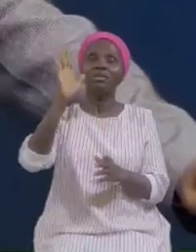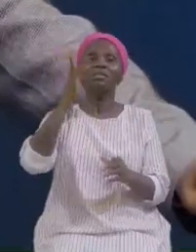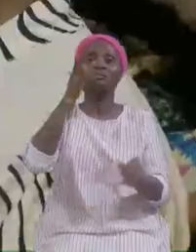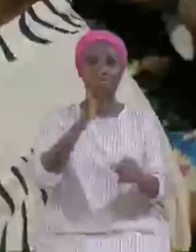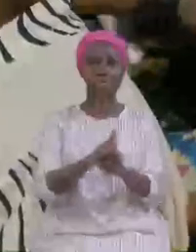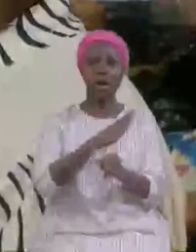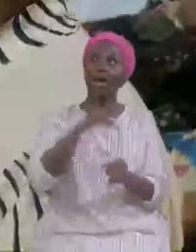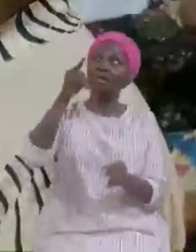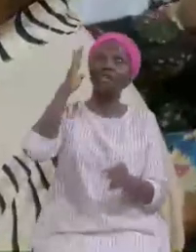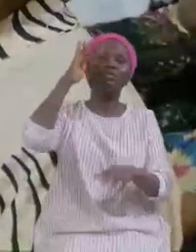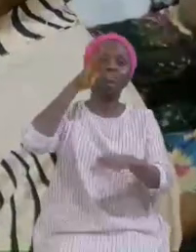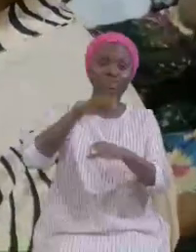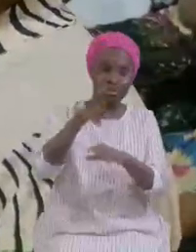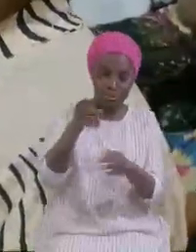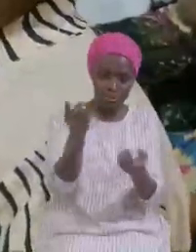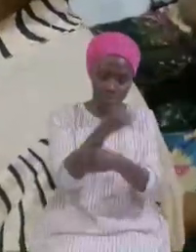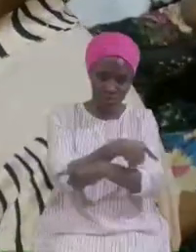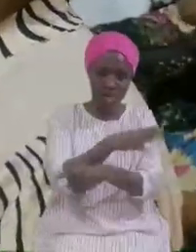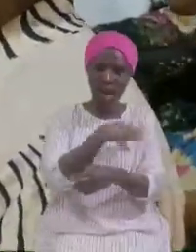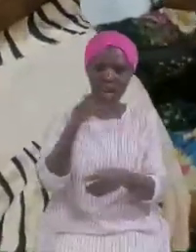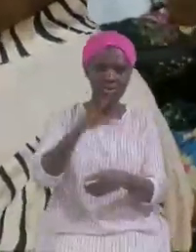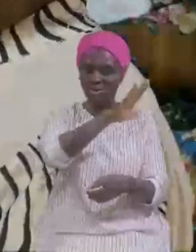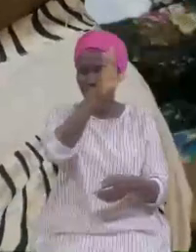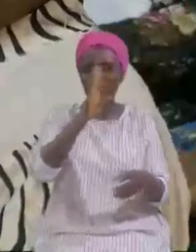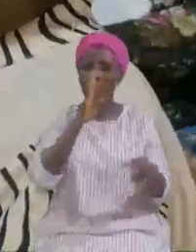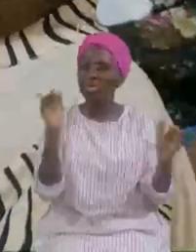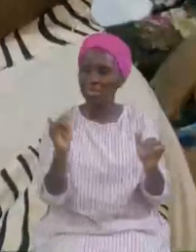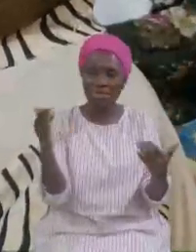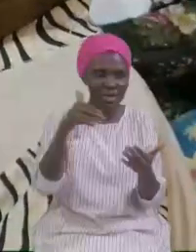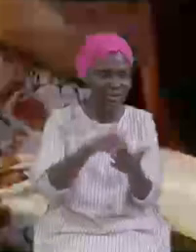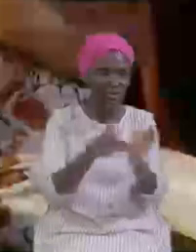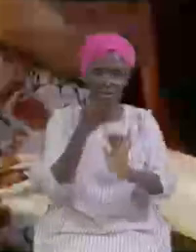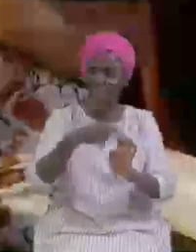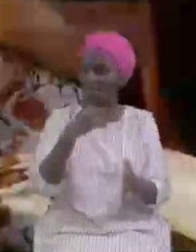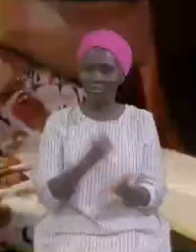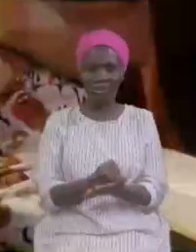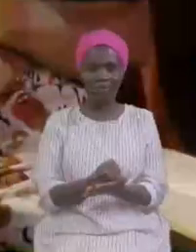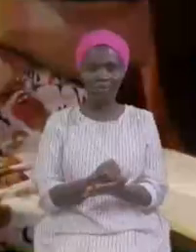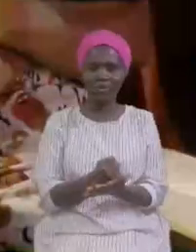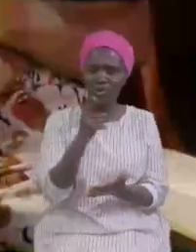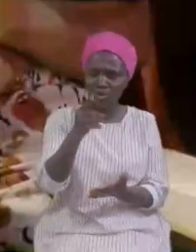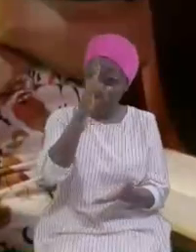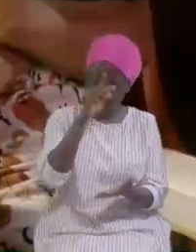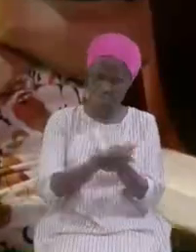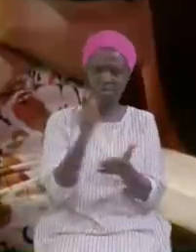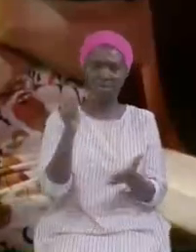toucher aujourd'hui et tu ne seras plus jamais le même au nom de Jésus. Crois seulement.